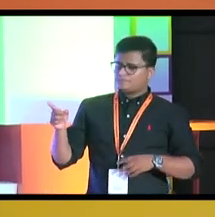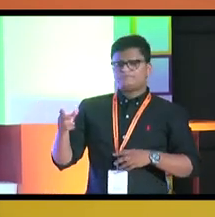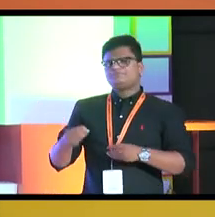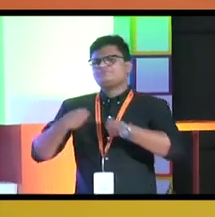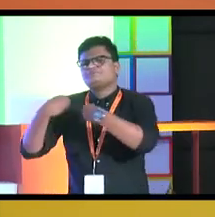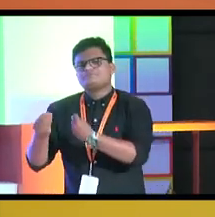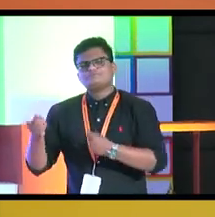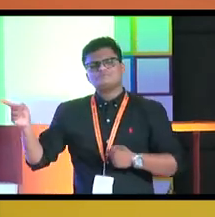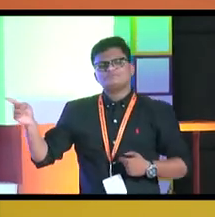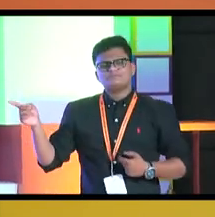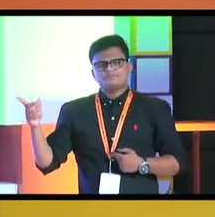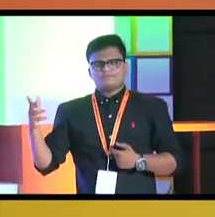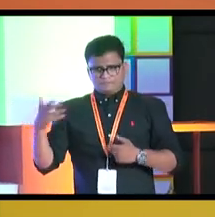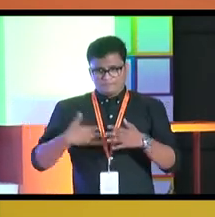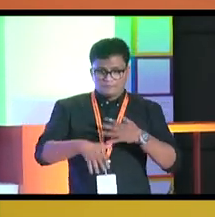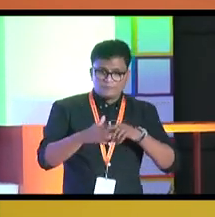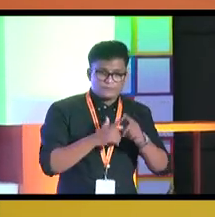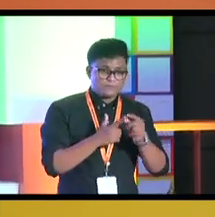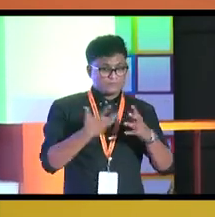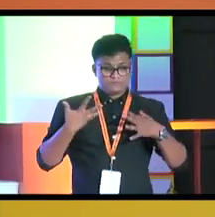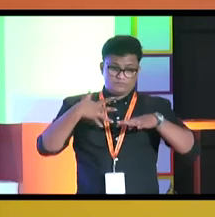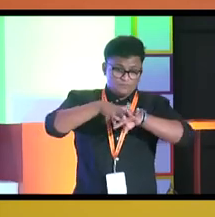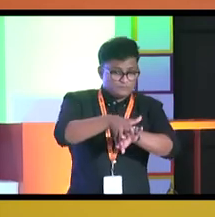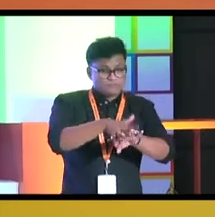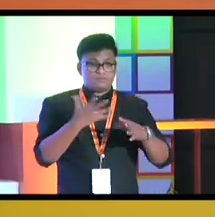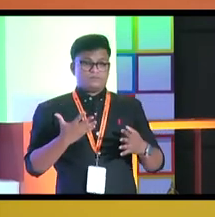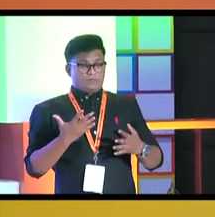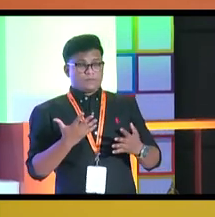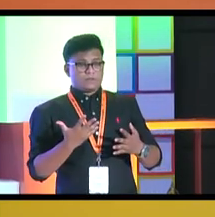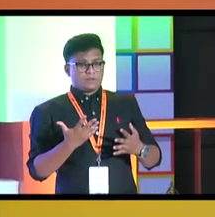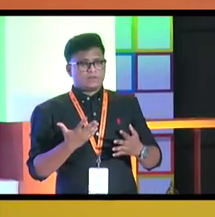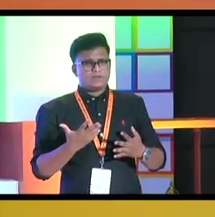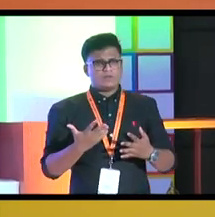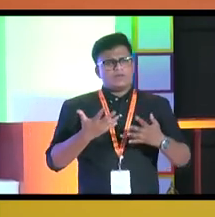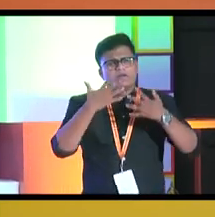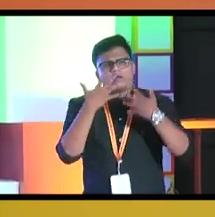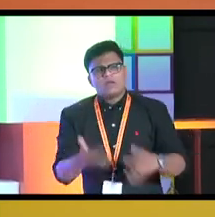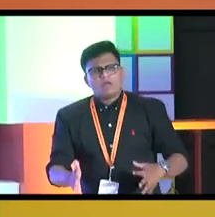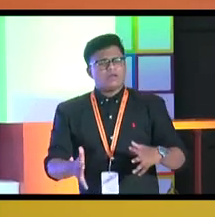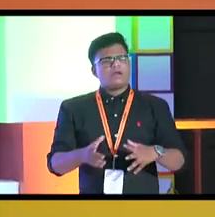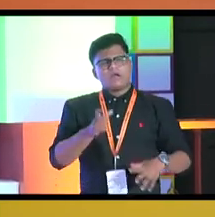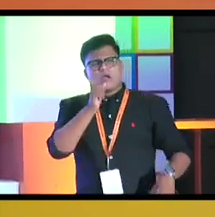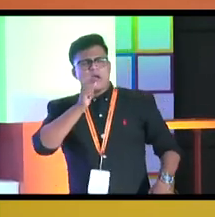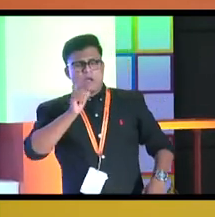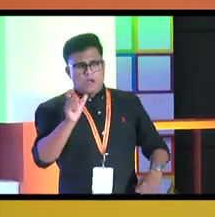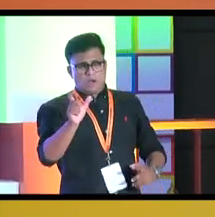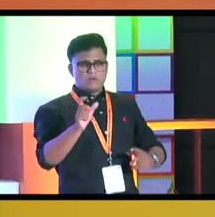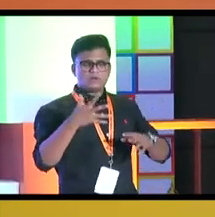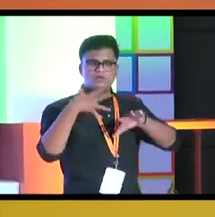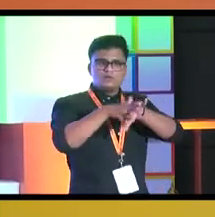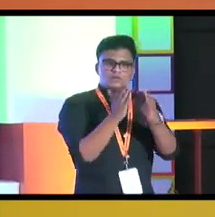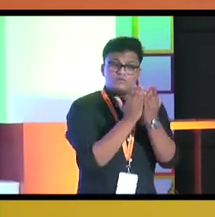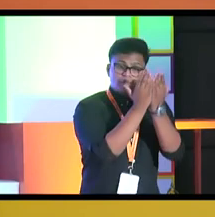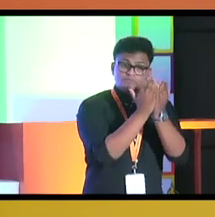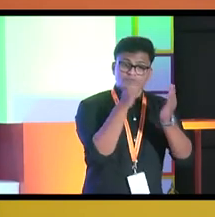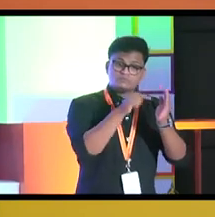दिया गया था कि हम इस हॉस्टल को करें और ये कि इंक्लूसिव ऐसा एक कंसेप्ट आया है, तो जितनी जोर से मैंने कहा था कि इंक्लूसिव